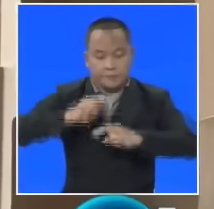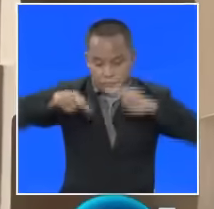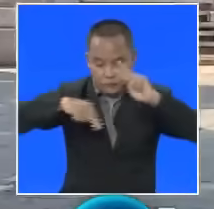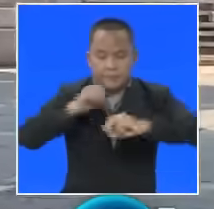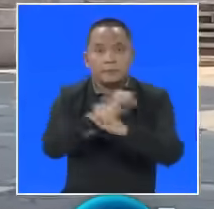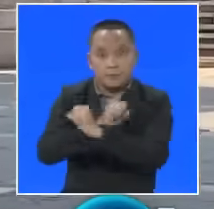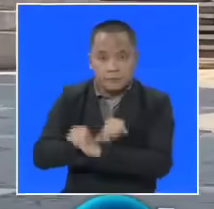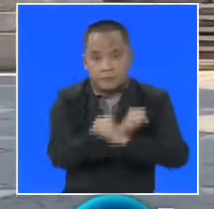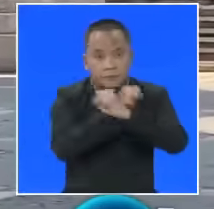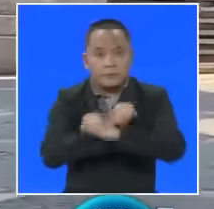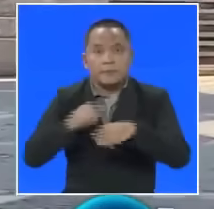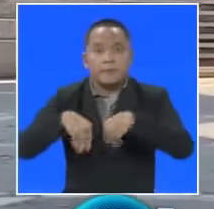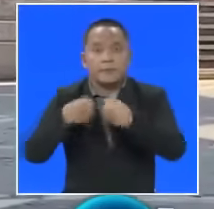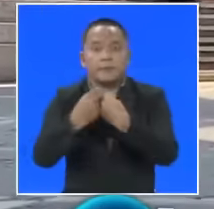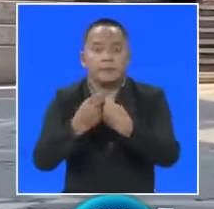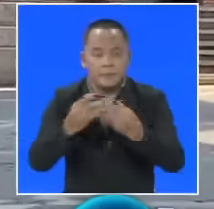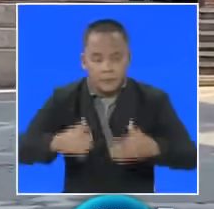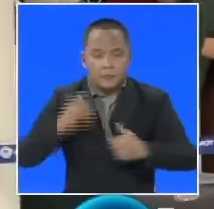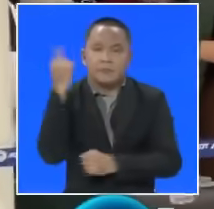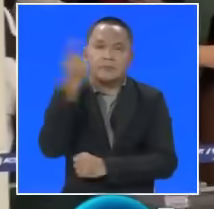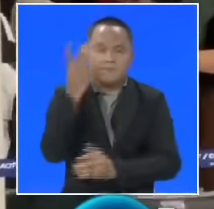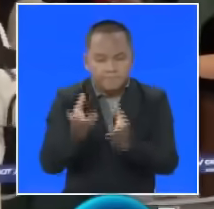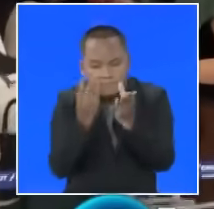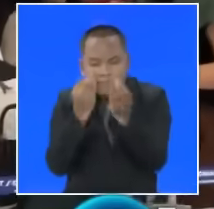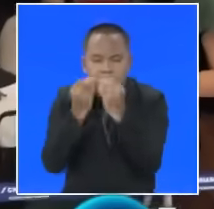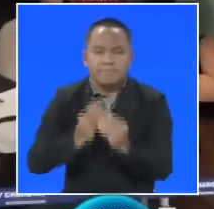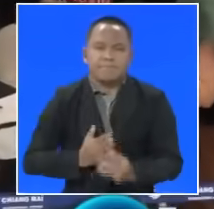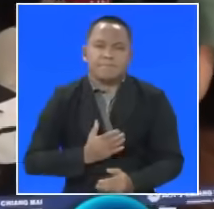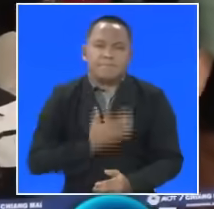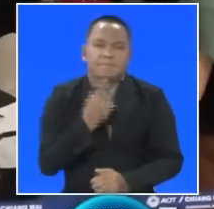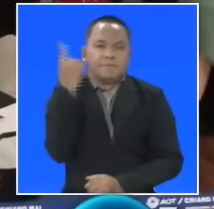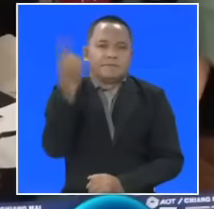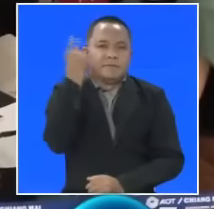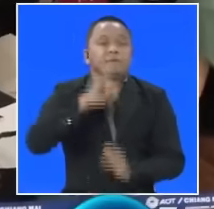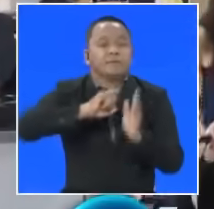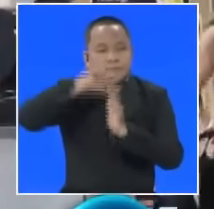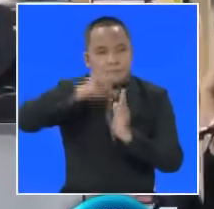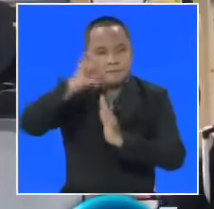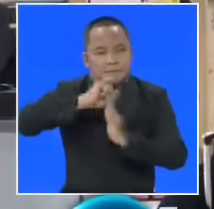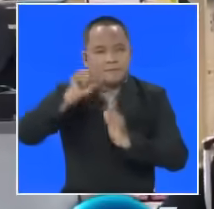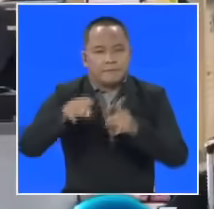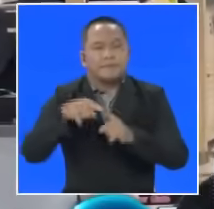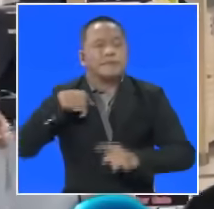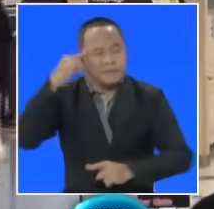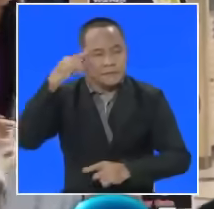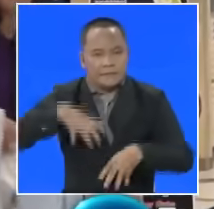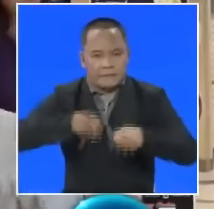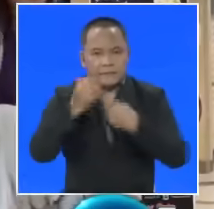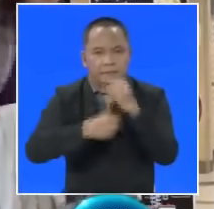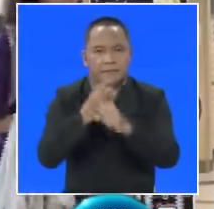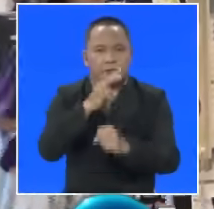แลความปลอดภัยรวมถึงสร้างความประทับใจให้กับนักท่องเที่ยวที่เดินทางมาเที่ยวยังจังหวัดเชียงใหม่ซึ่งก็คาดหวังว่าใน